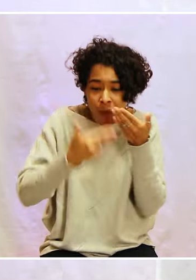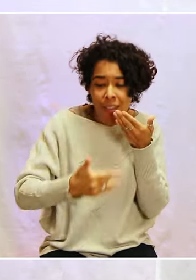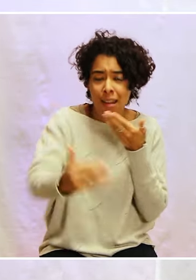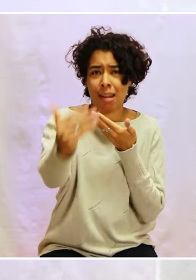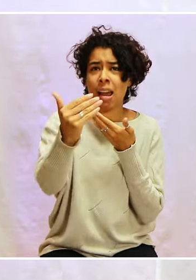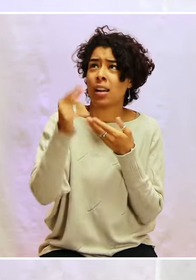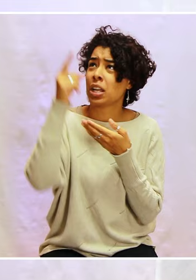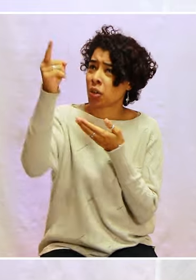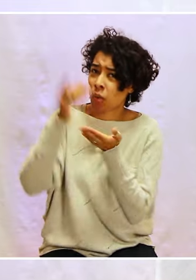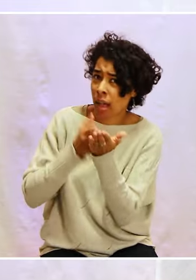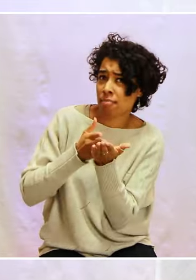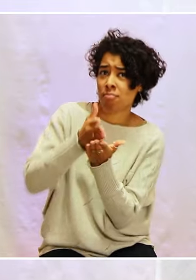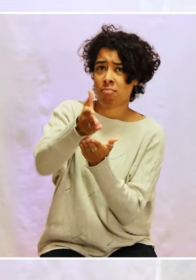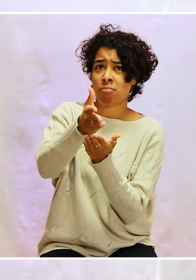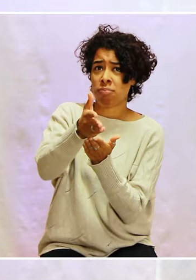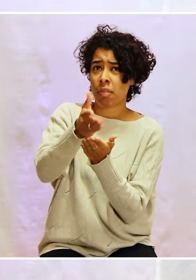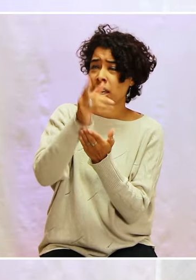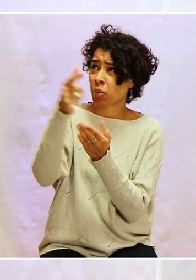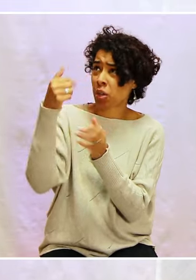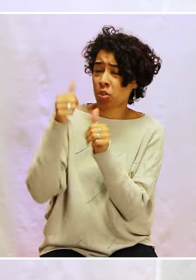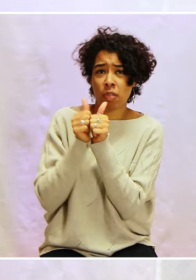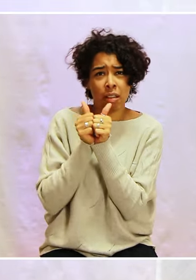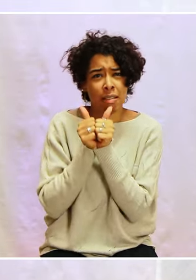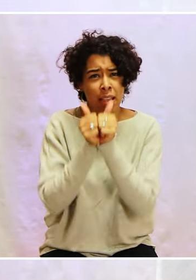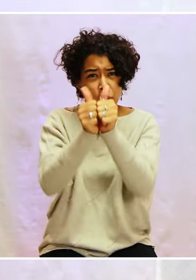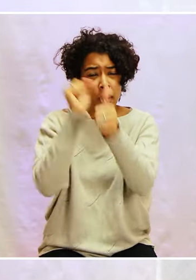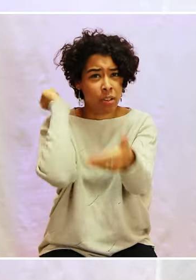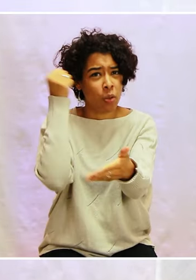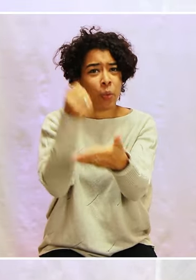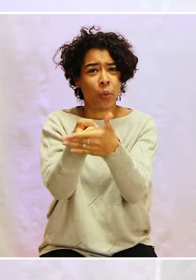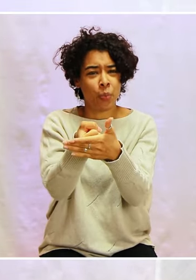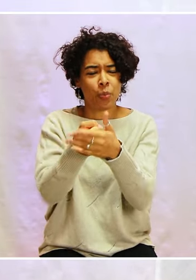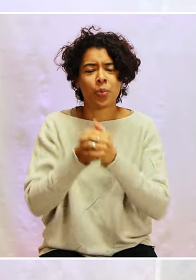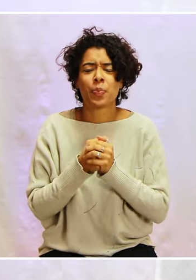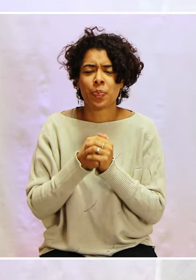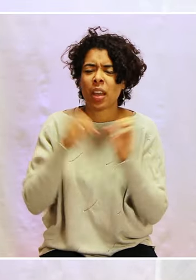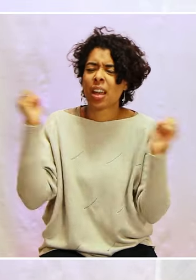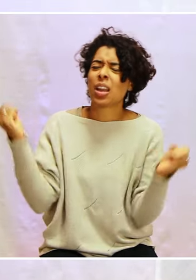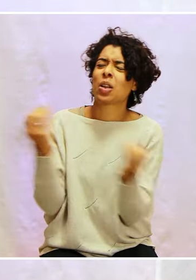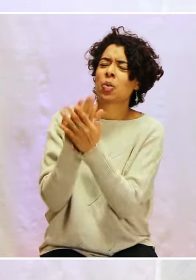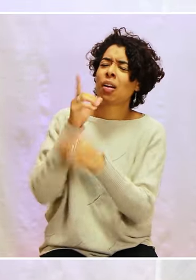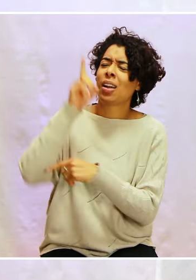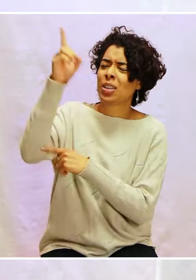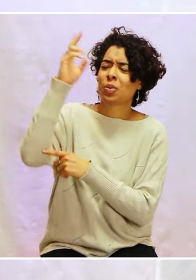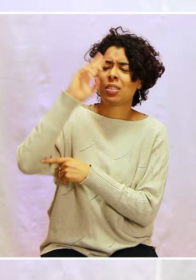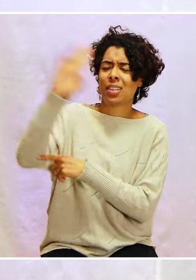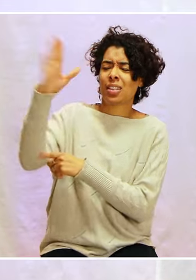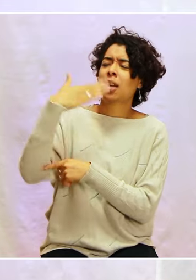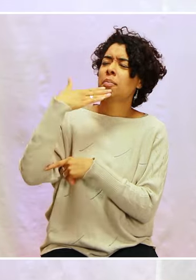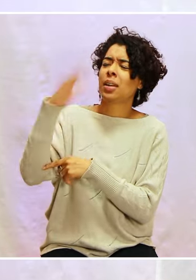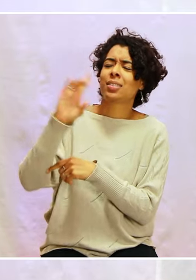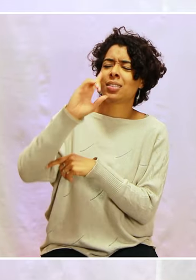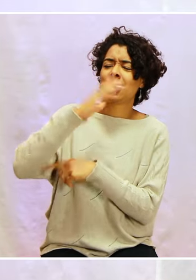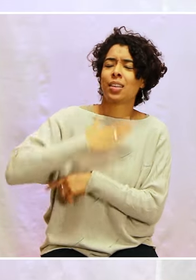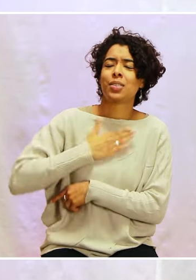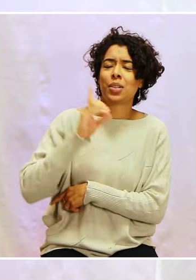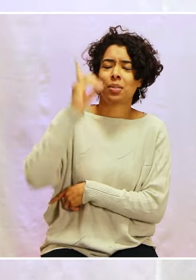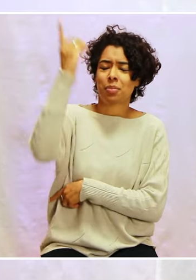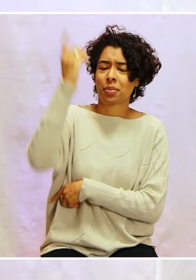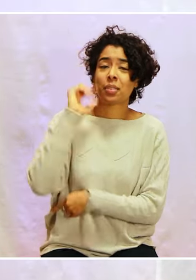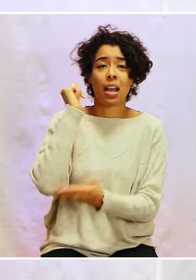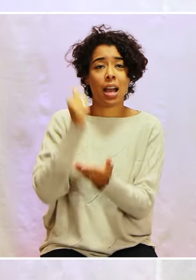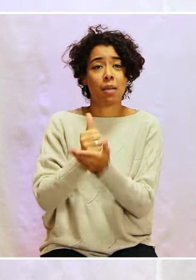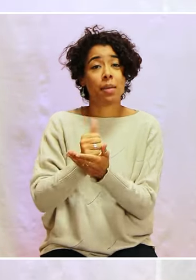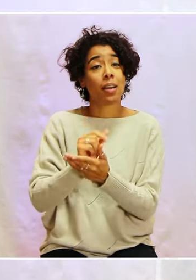tracé et que tu vas les faire aller jusqu'au bout sur ce chemin gloire à Toi Seigneur merci mon Dieu amen que Dieu vous